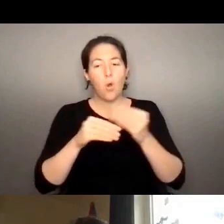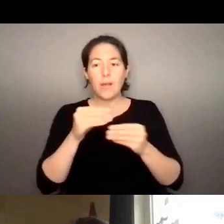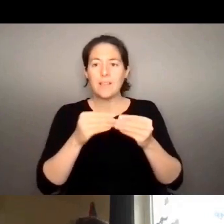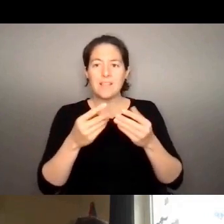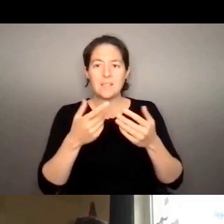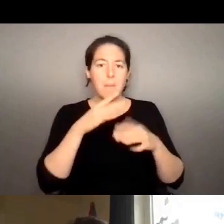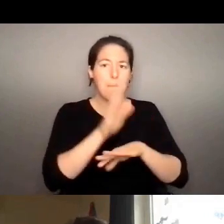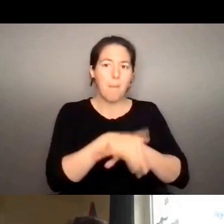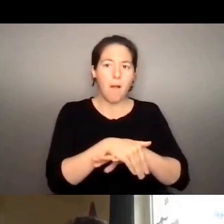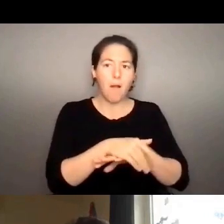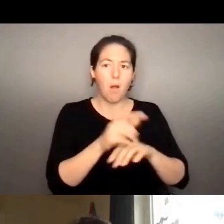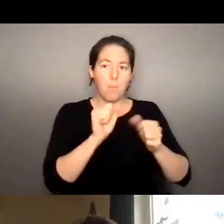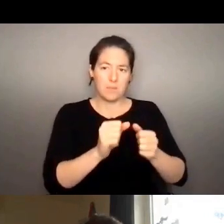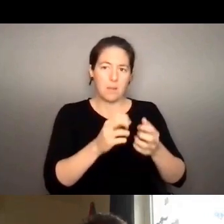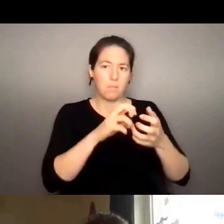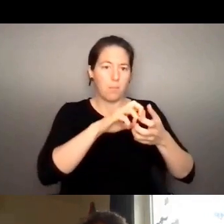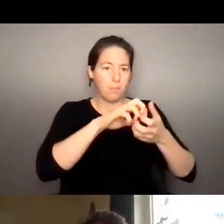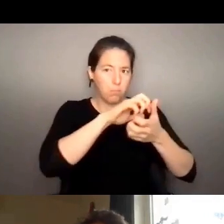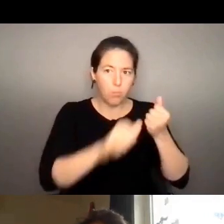ou décédés.